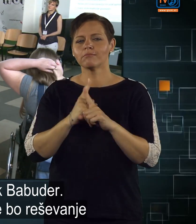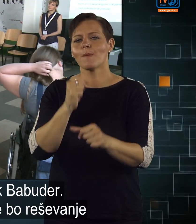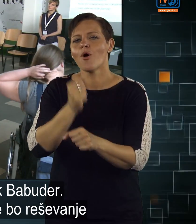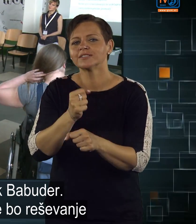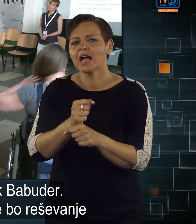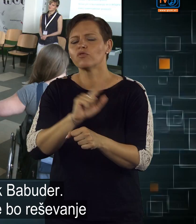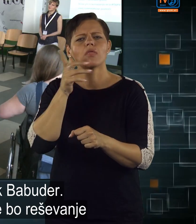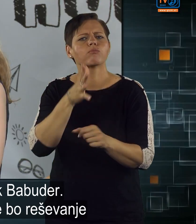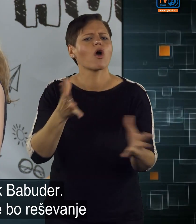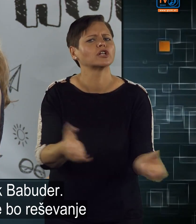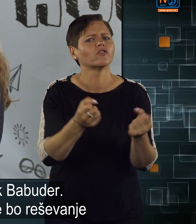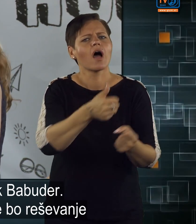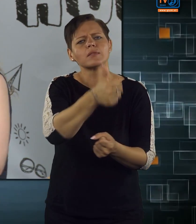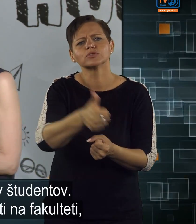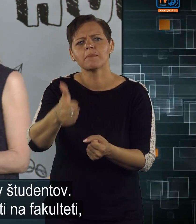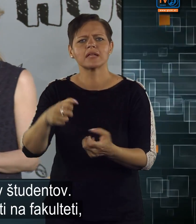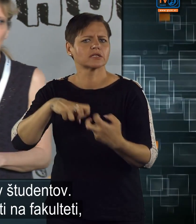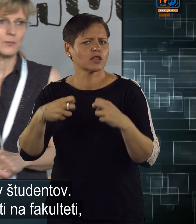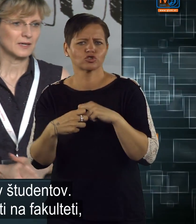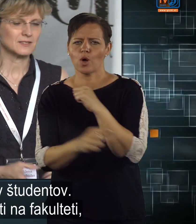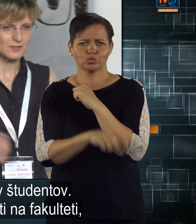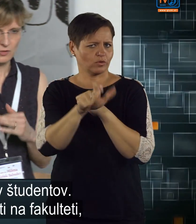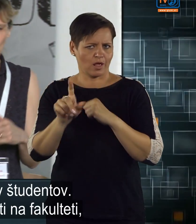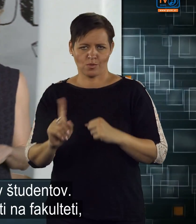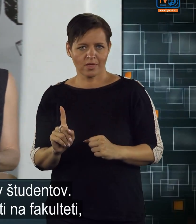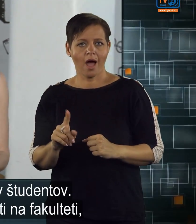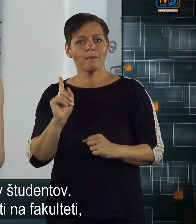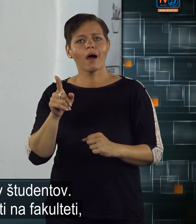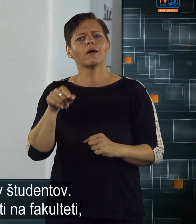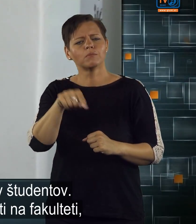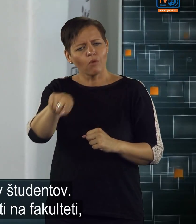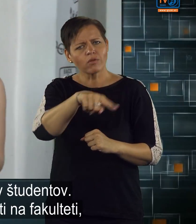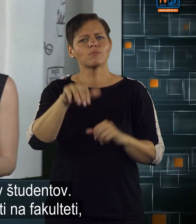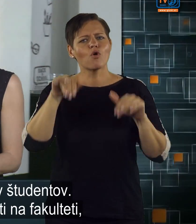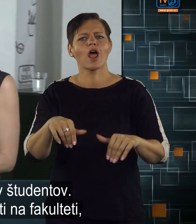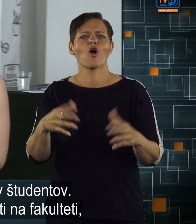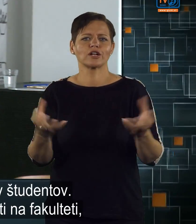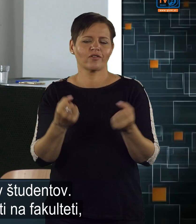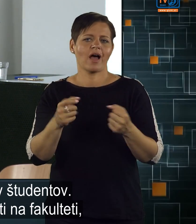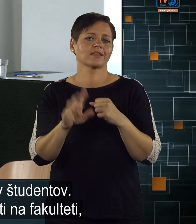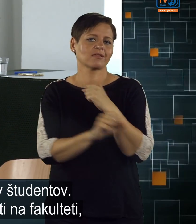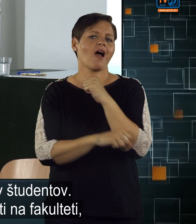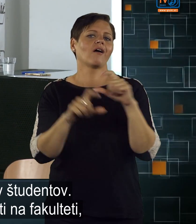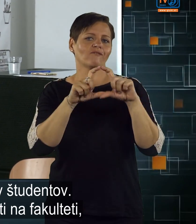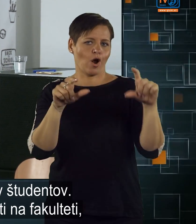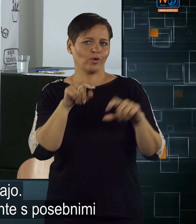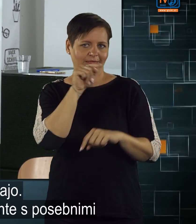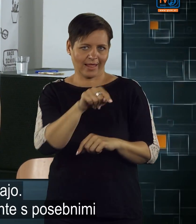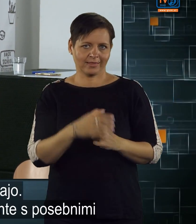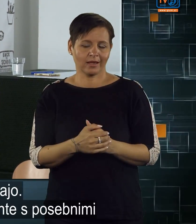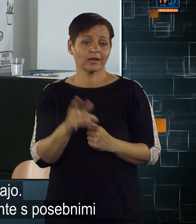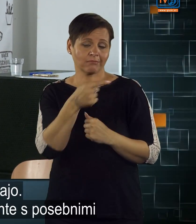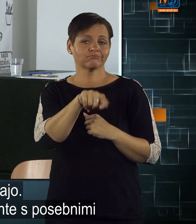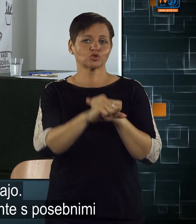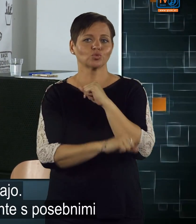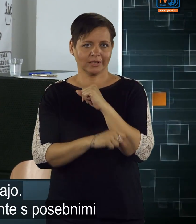Njeno poslanstvo ne bo reševanje posameznih težav študentov. Te morajo ti reševati na fakulteti, kjer